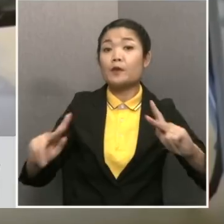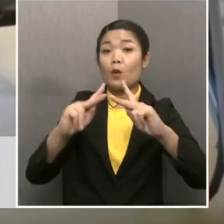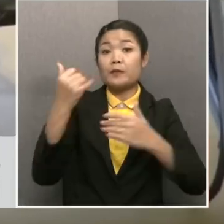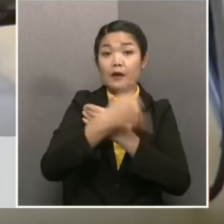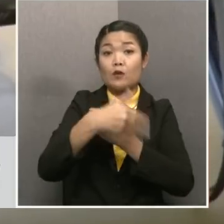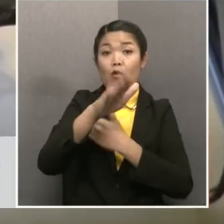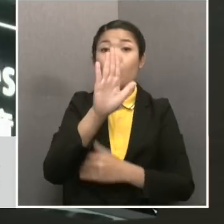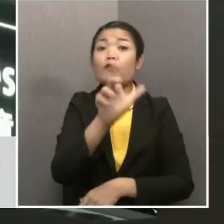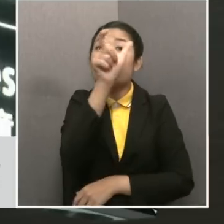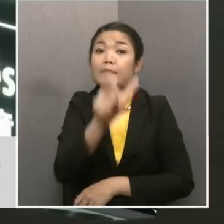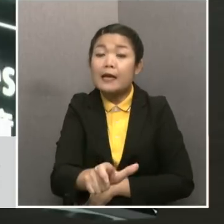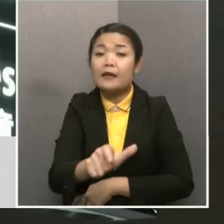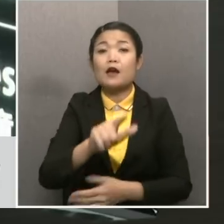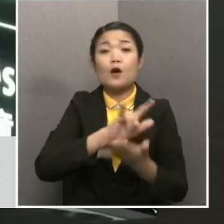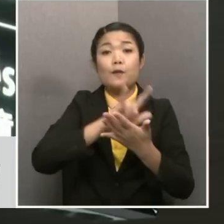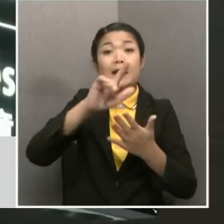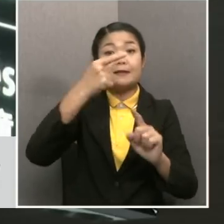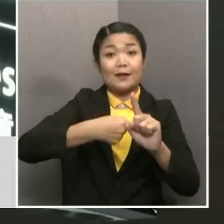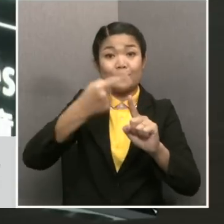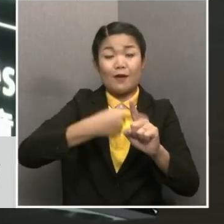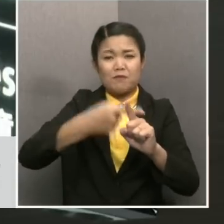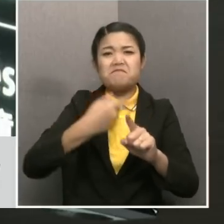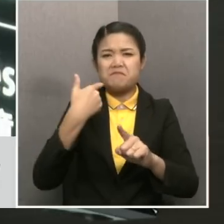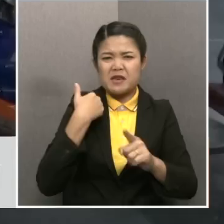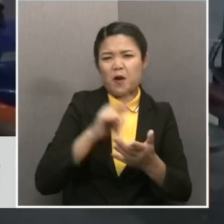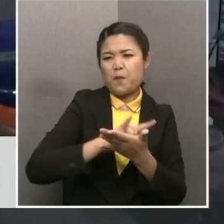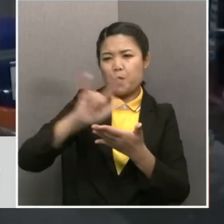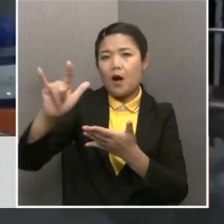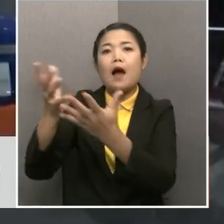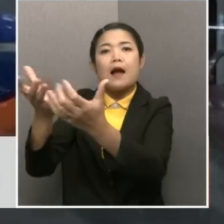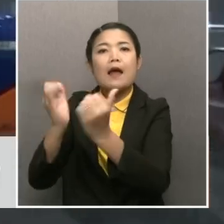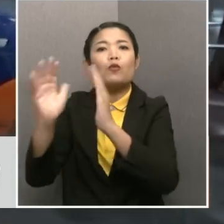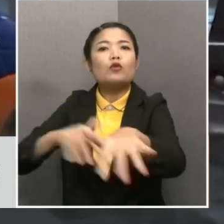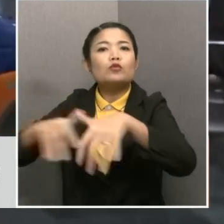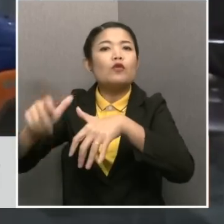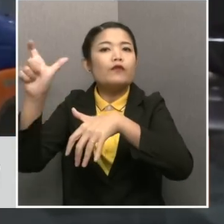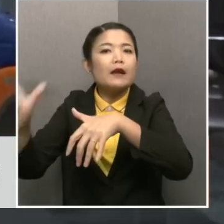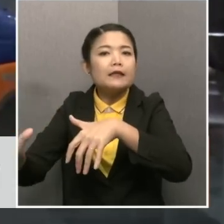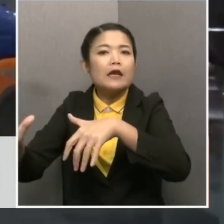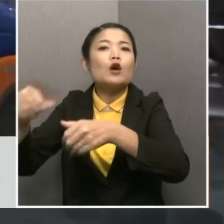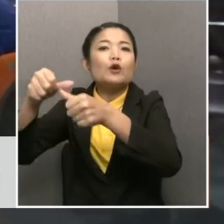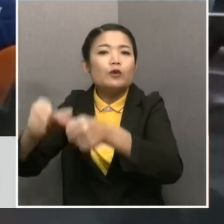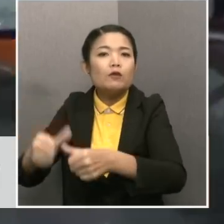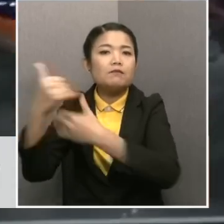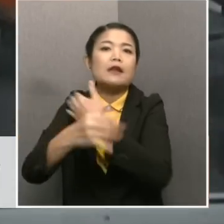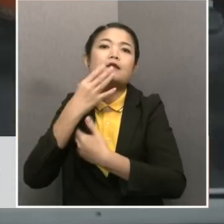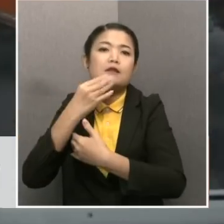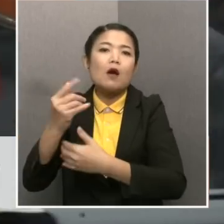งเศสได้เช่าเหมาลำเที่ยวบินของ Air France หลายเที่ยวไปรับชาวฝรั่งเศสออกจากอิสราเอลด้วยค่ะ